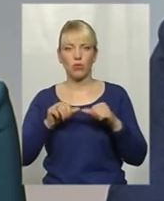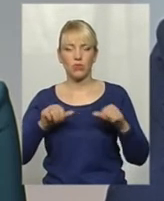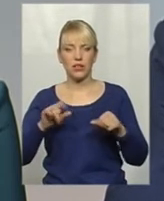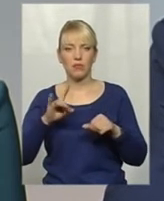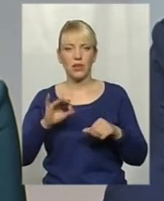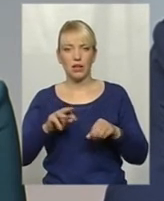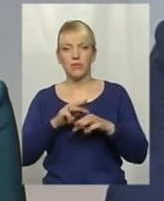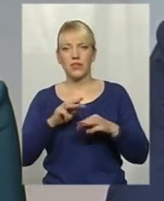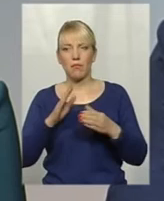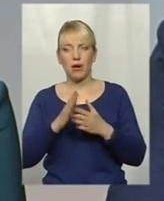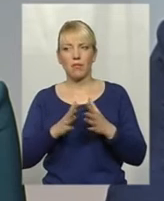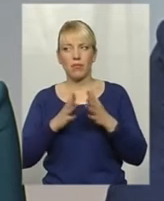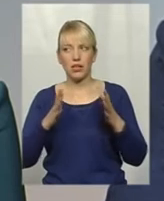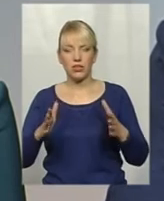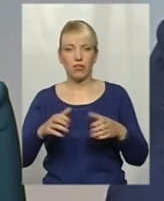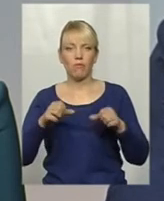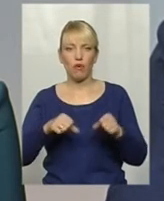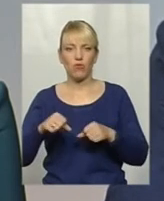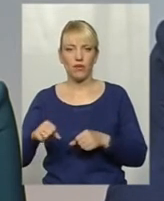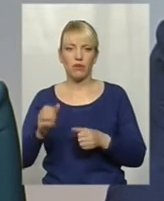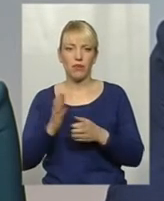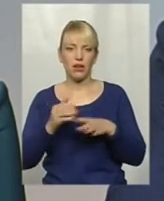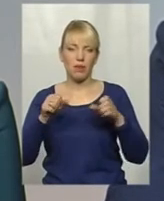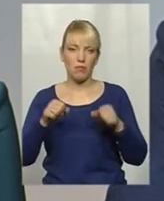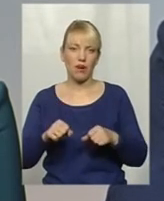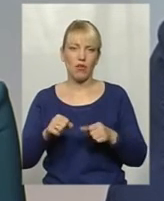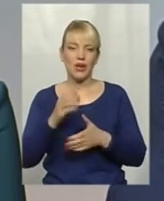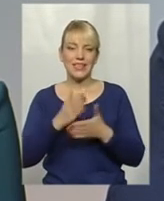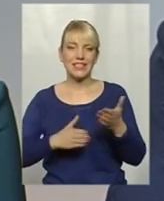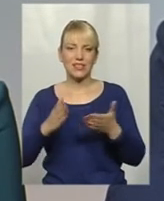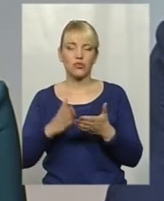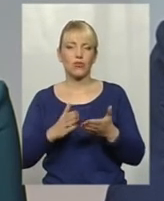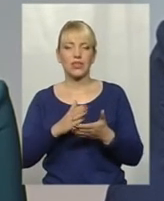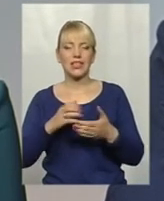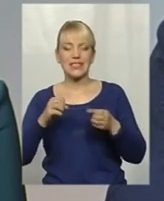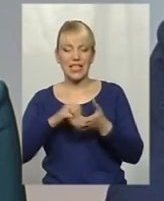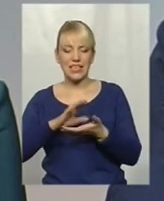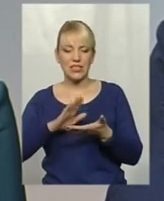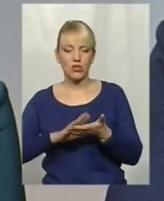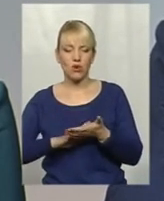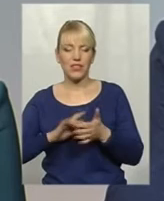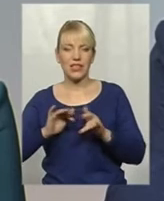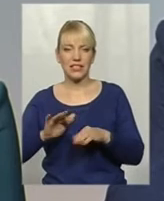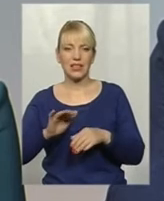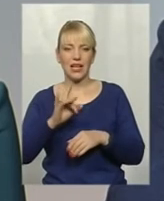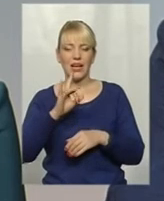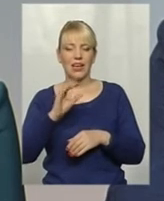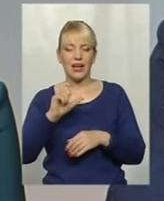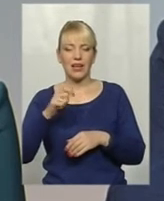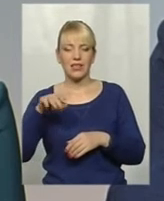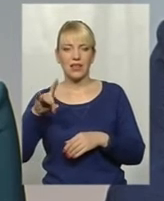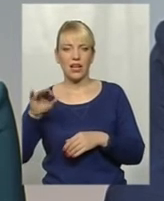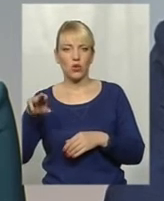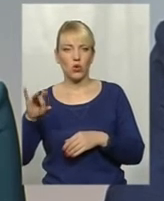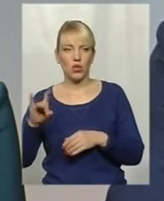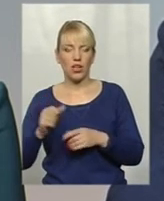вона має ще більше повноважень, зокрема, вона має право скасовувати вже зареєстровані дії реєстратора, в тому числі це можуть